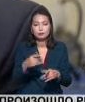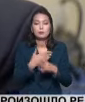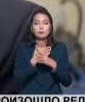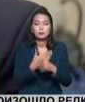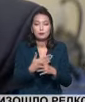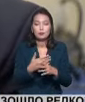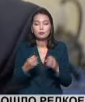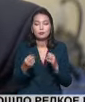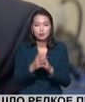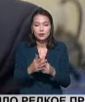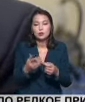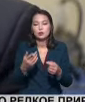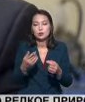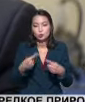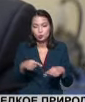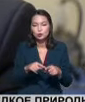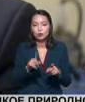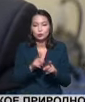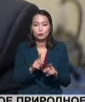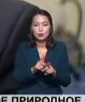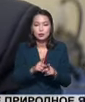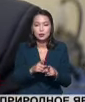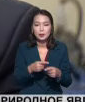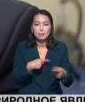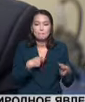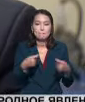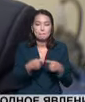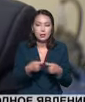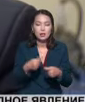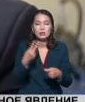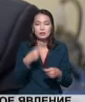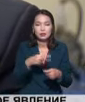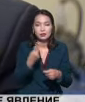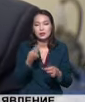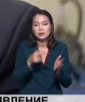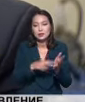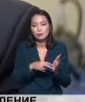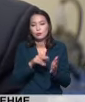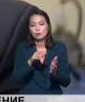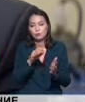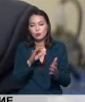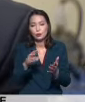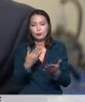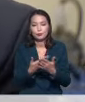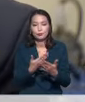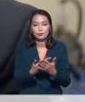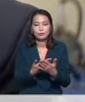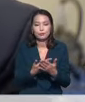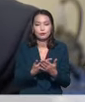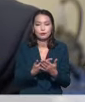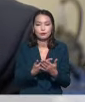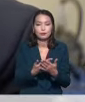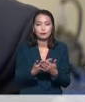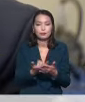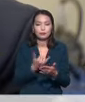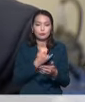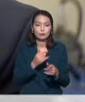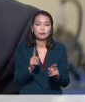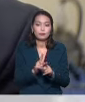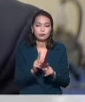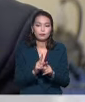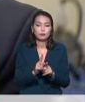15 долями, то есть вы умножите, фактически это 22-23 тонны за один раз. У нас в пропорции мы